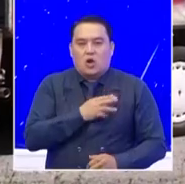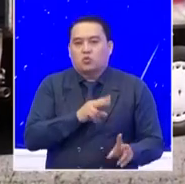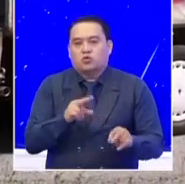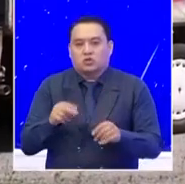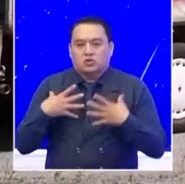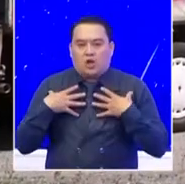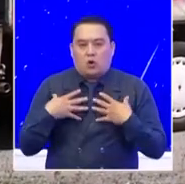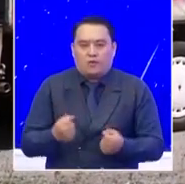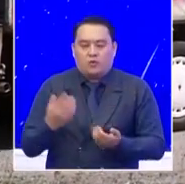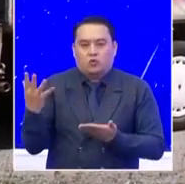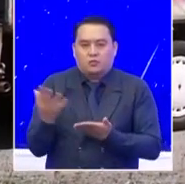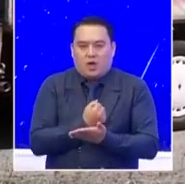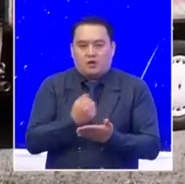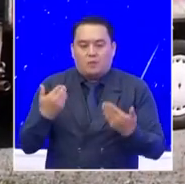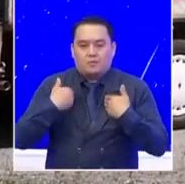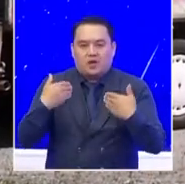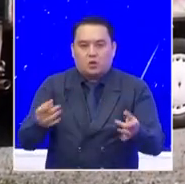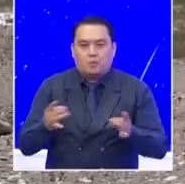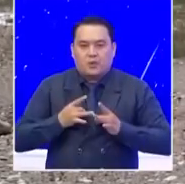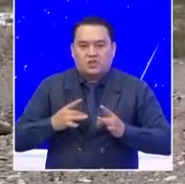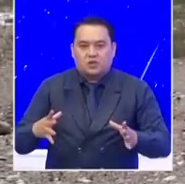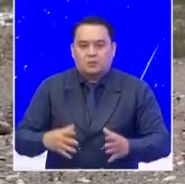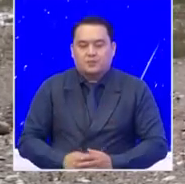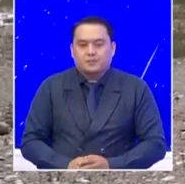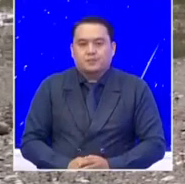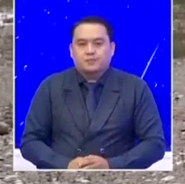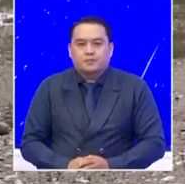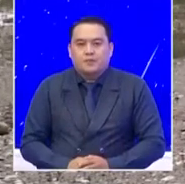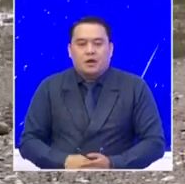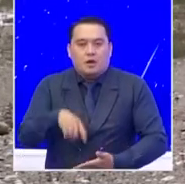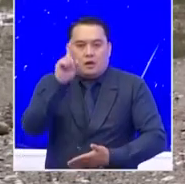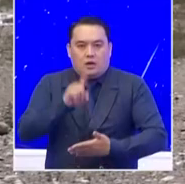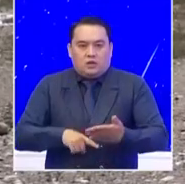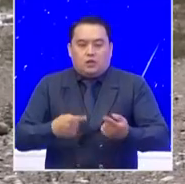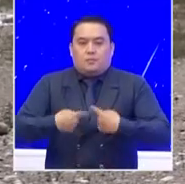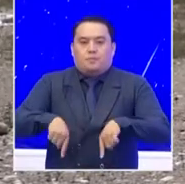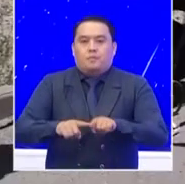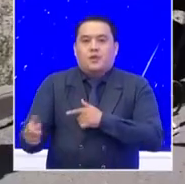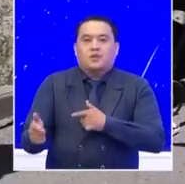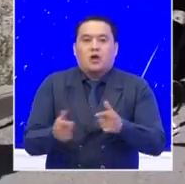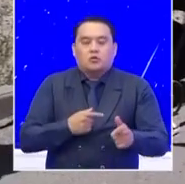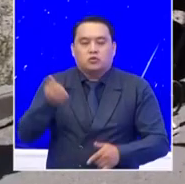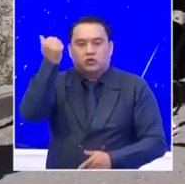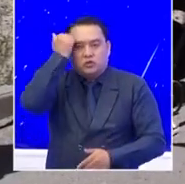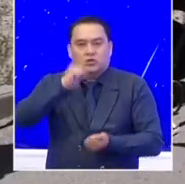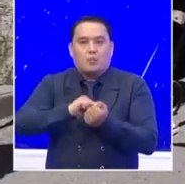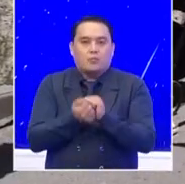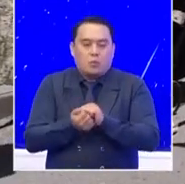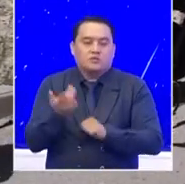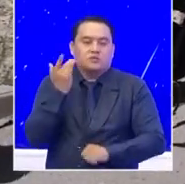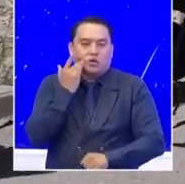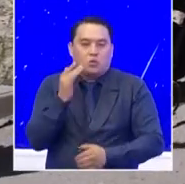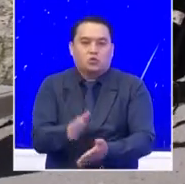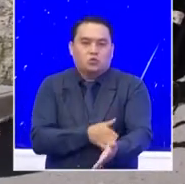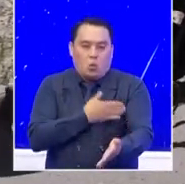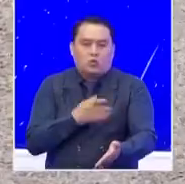счастья, здоровья и успехов. Поздравляю с праздником. Организаторы надеются, что подготовленная ими шоу-программа запомнится маленьким горожанам